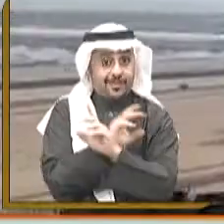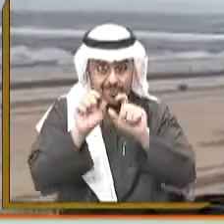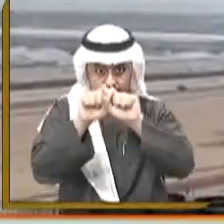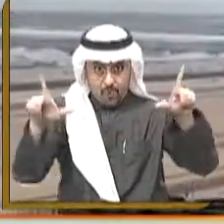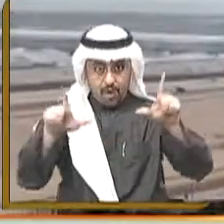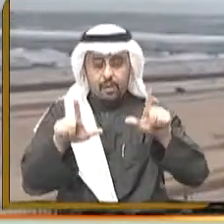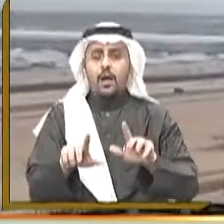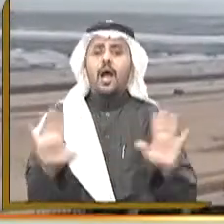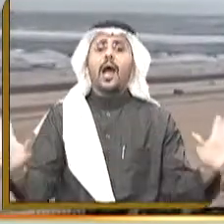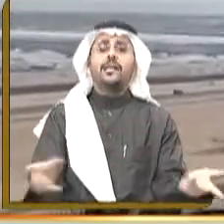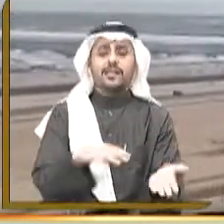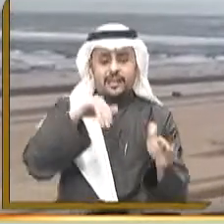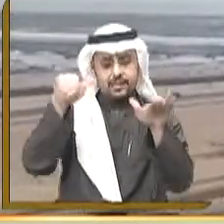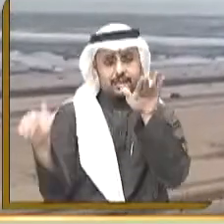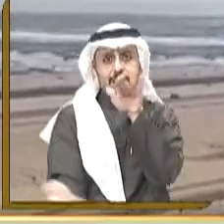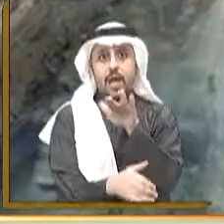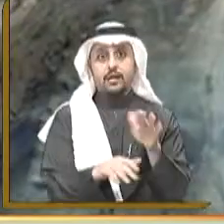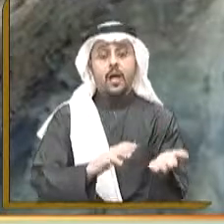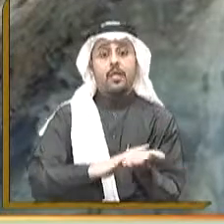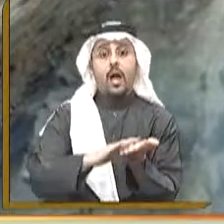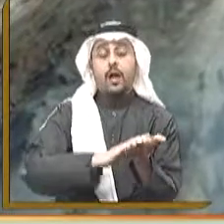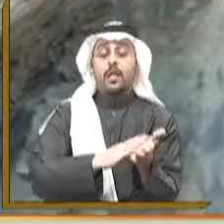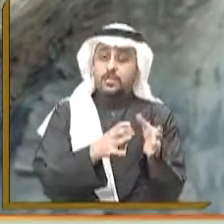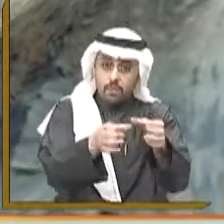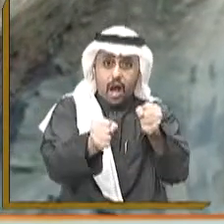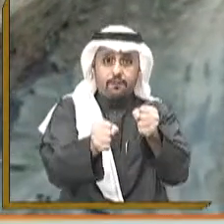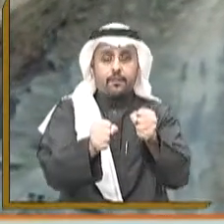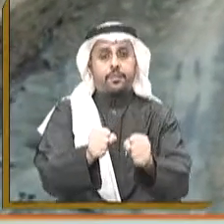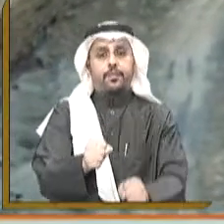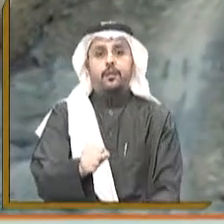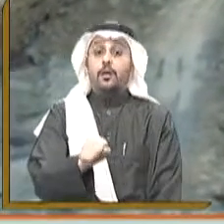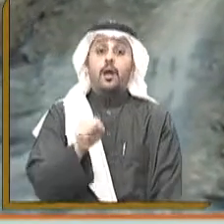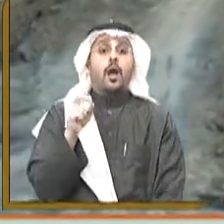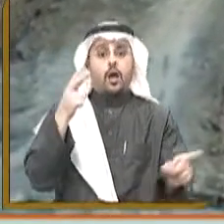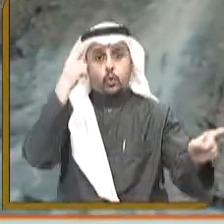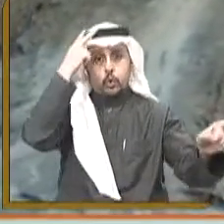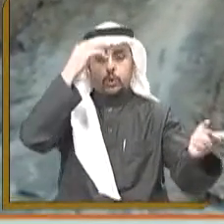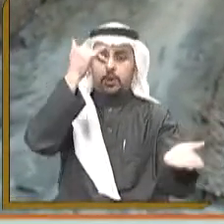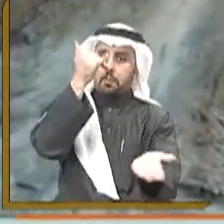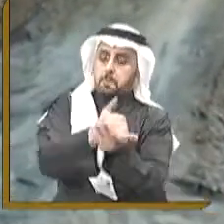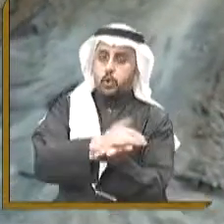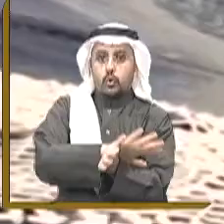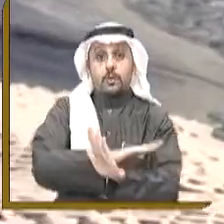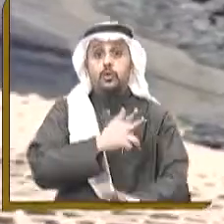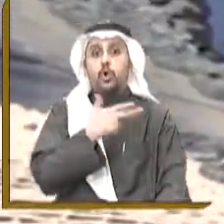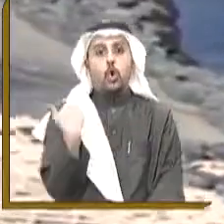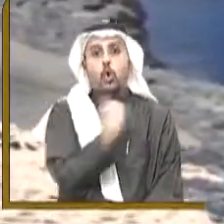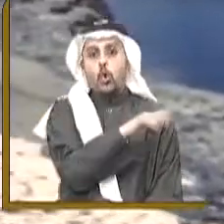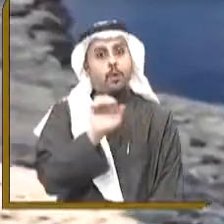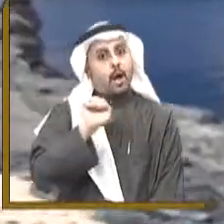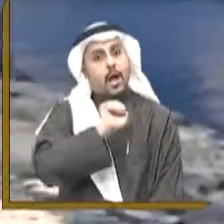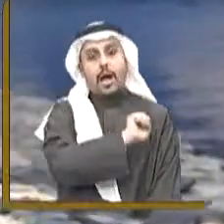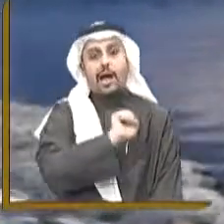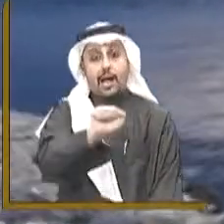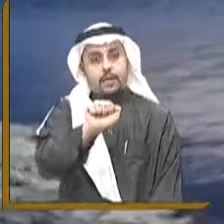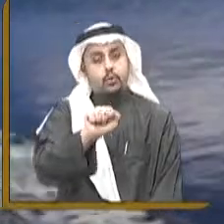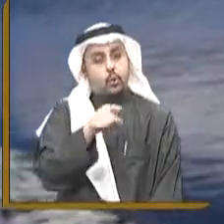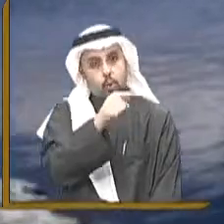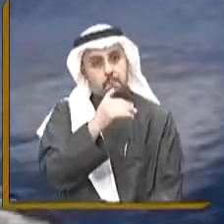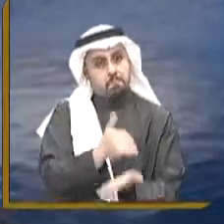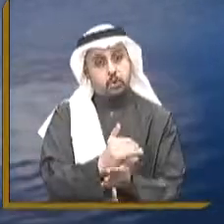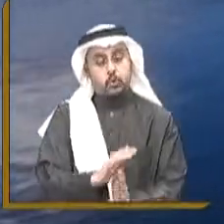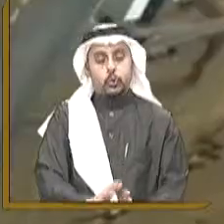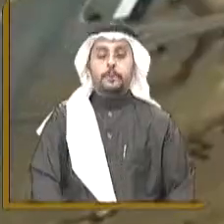للرواسب المعدنية في المملكة والمحافظة على البيئة وضمان تحقيق الاستغلال الأمثل للموارد